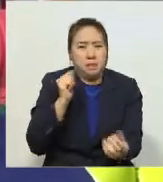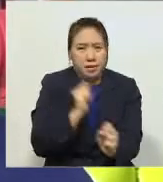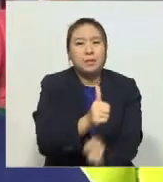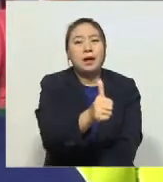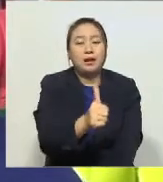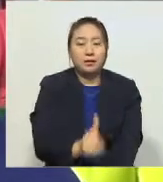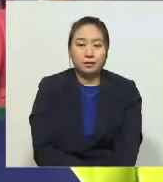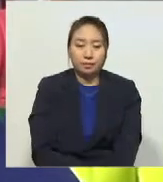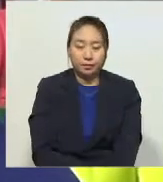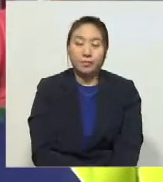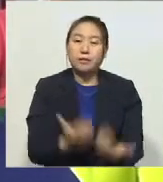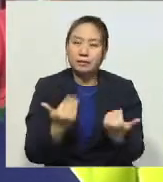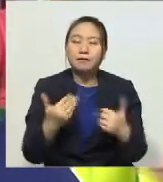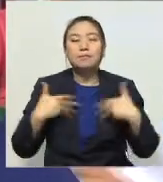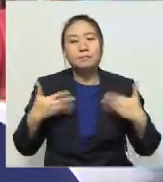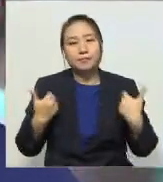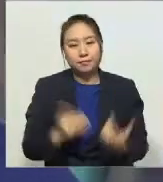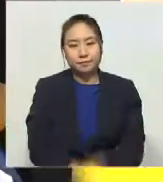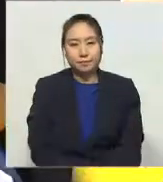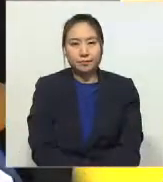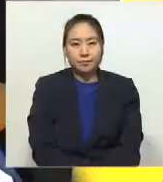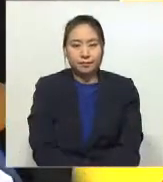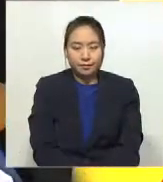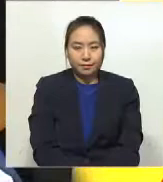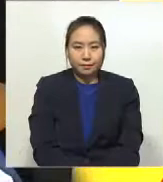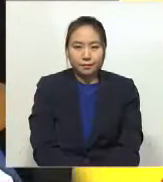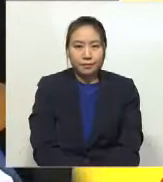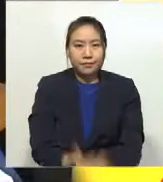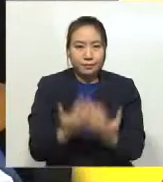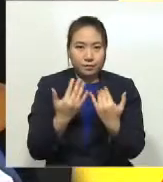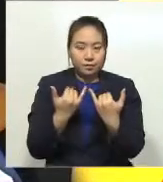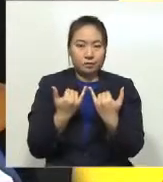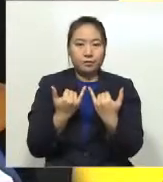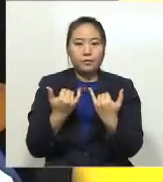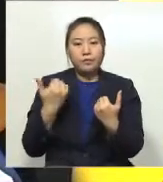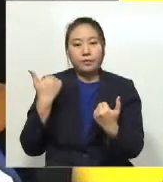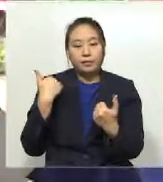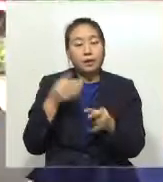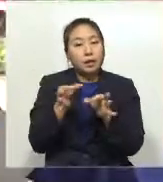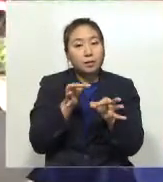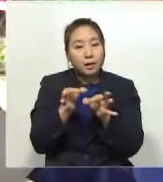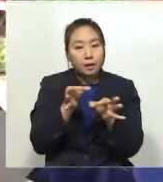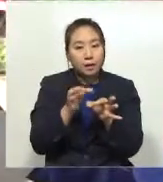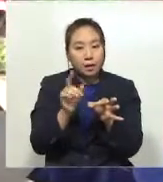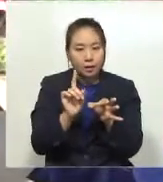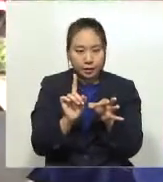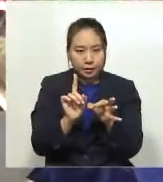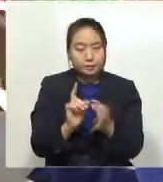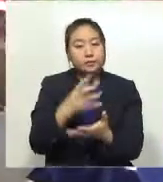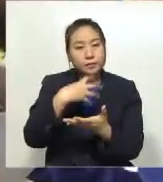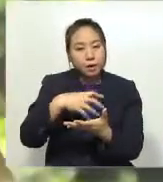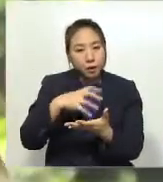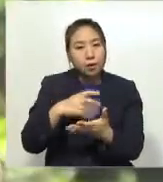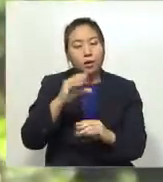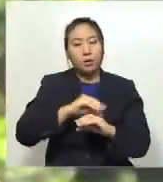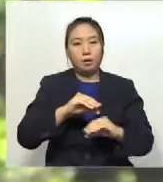ครับก็ดีใจระดับหนึ่งนะครับเนาะก็ นอกจากนี้นะคะวันนี้เองก็ยังมีการชี้แจงถึงเรื่องของความคืบหน้าการ